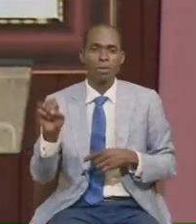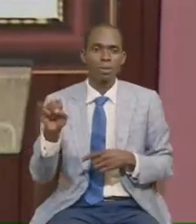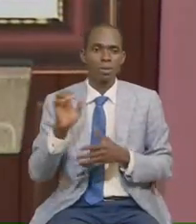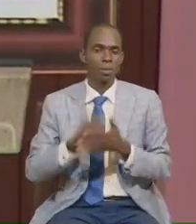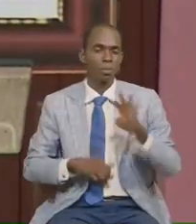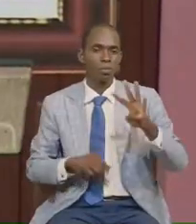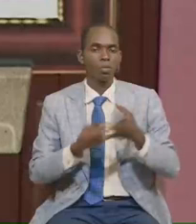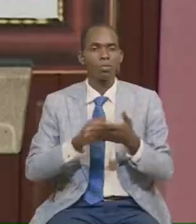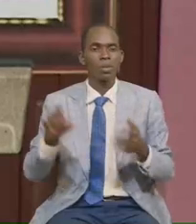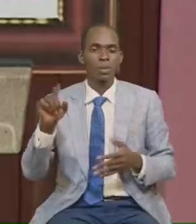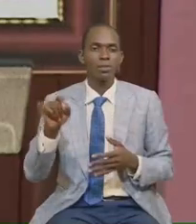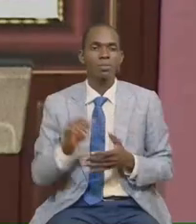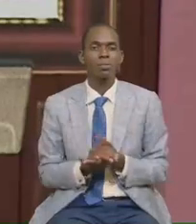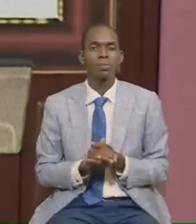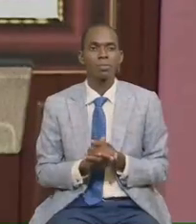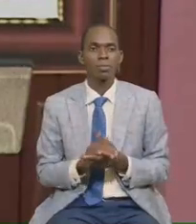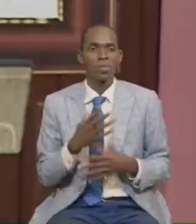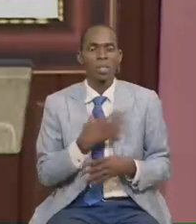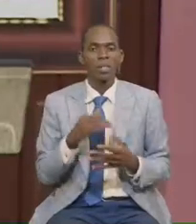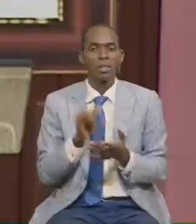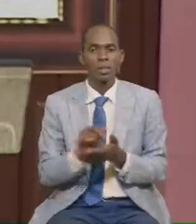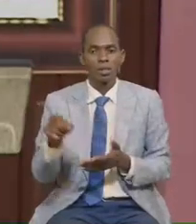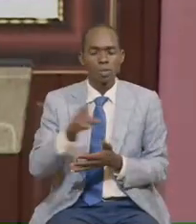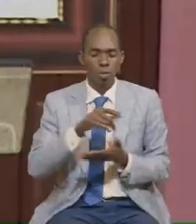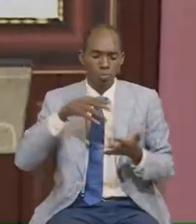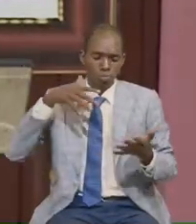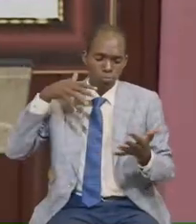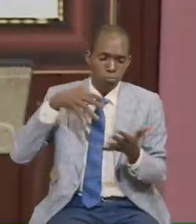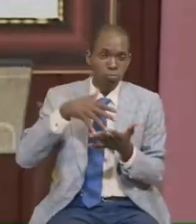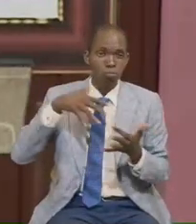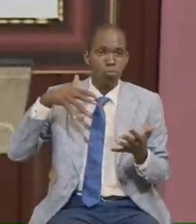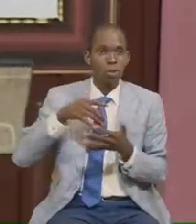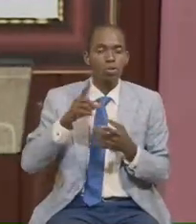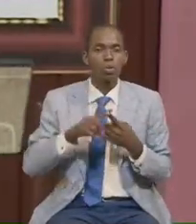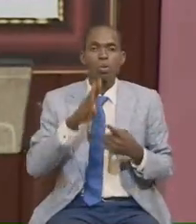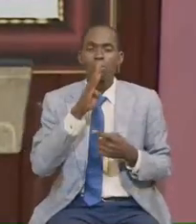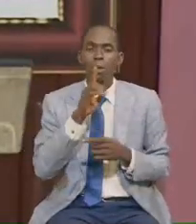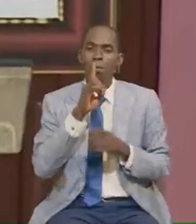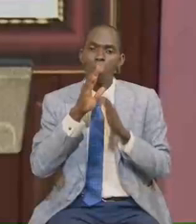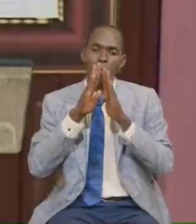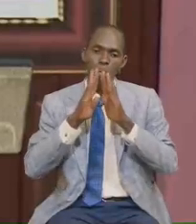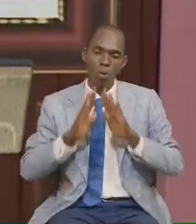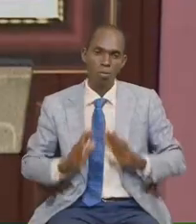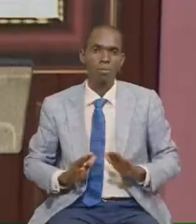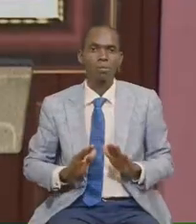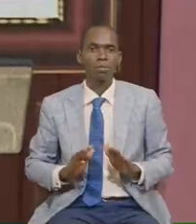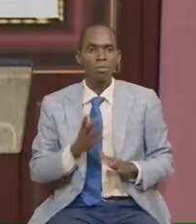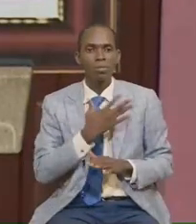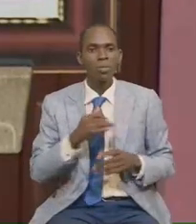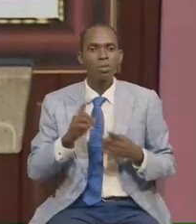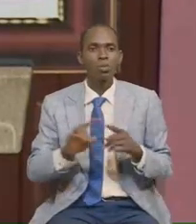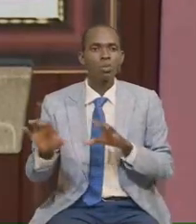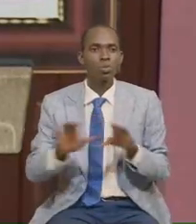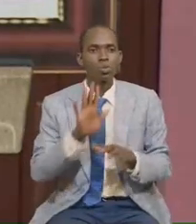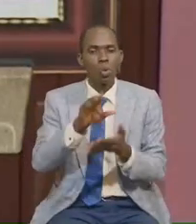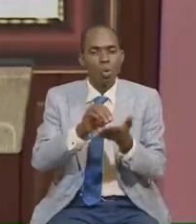11. Et à mettre votre bonheur à vivre tranquille, à vous occuper de vos propres